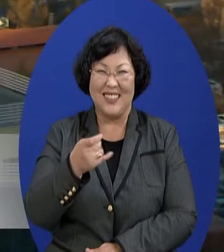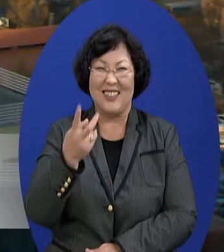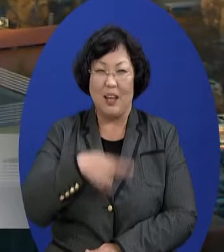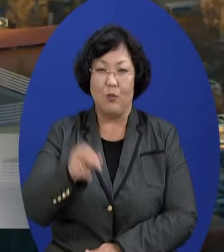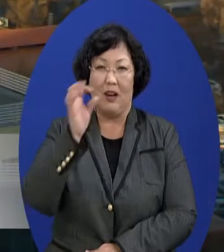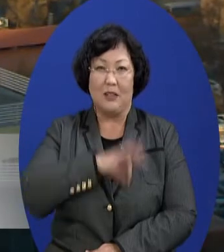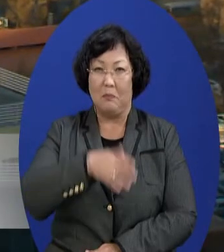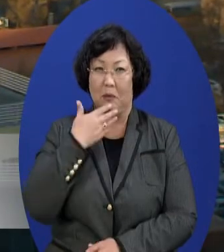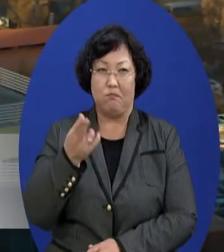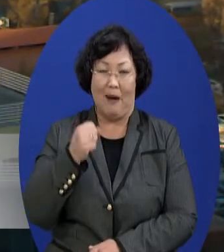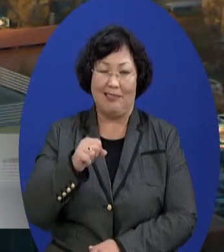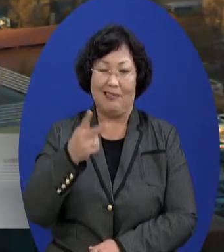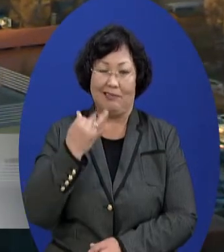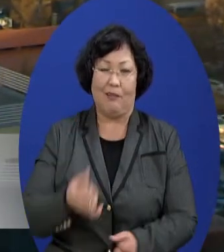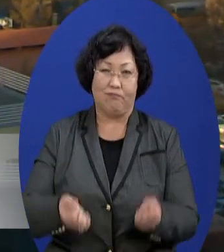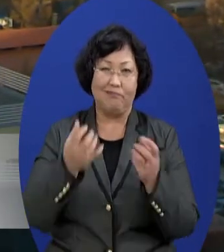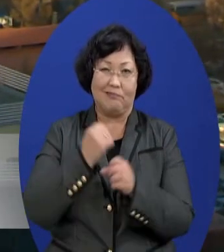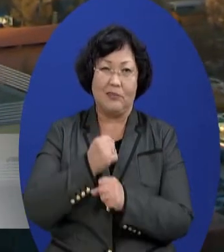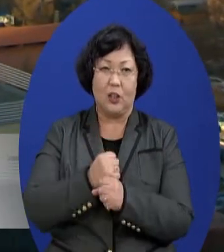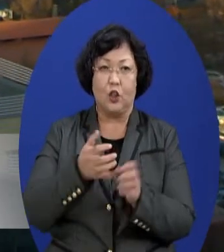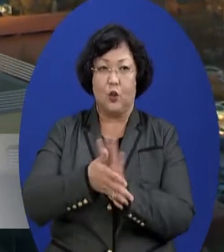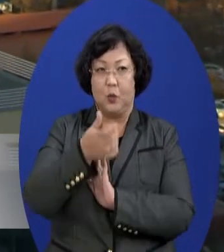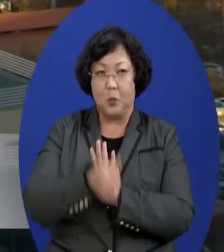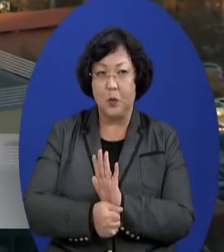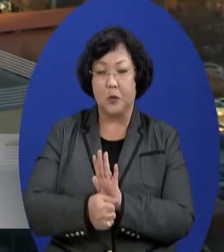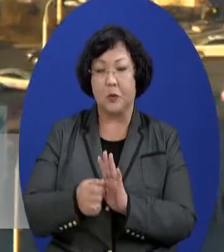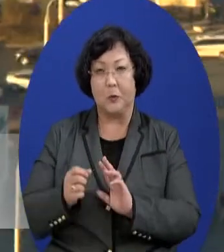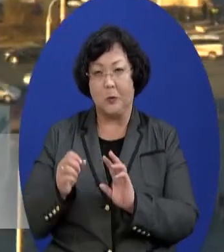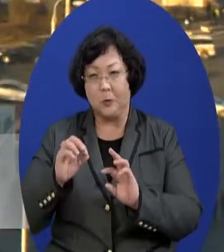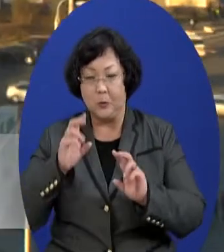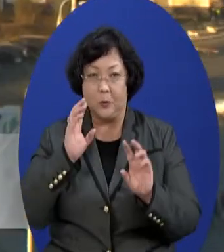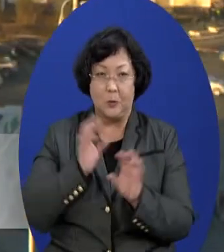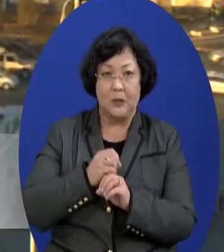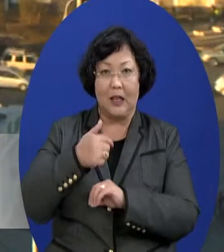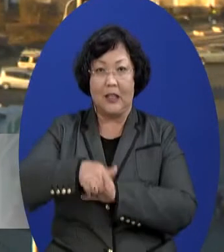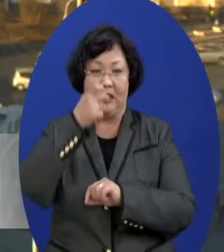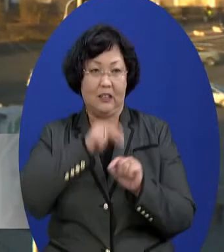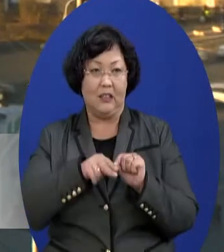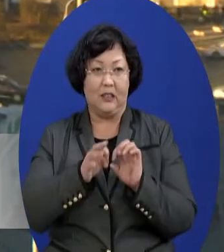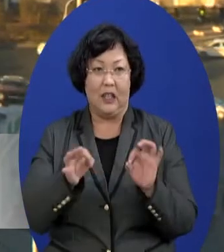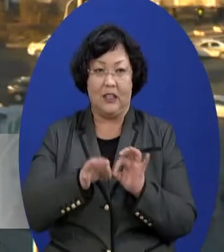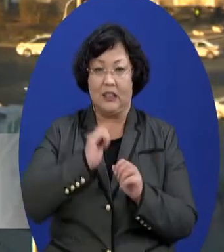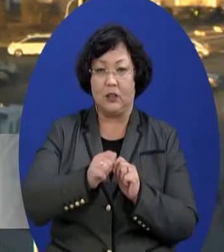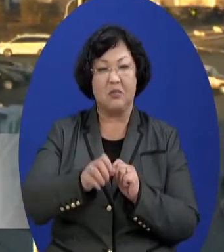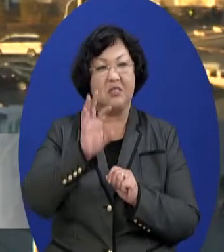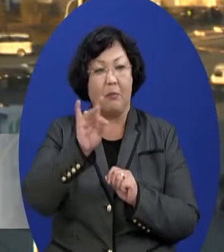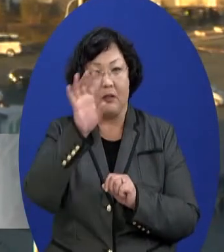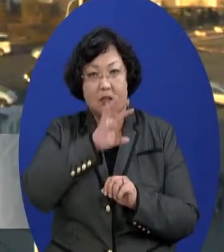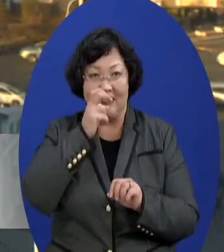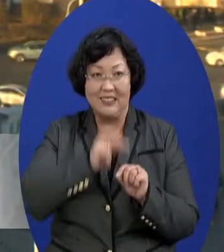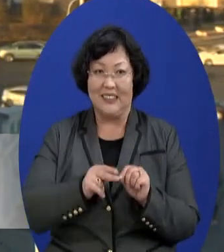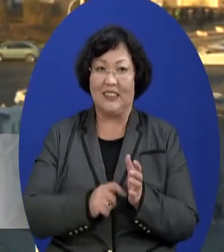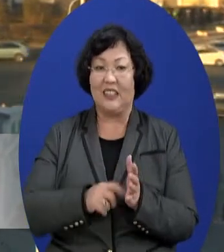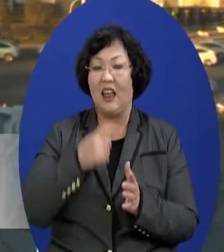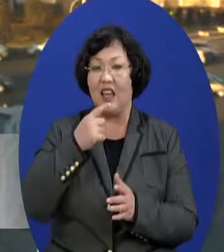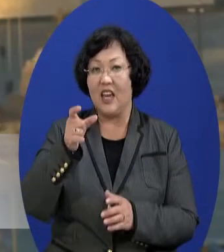төсвийн байгууллагуудын бүтцийн өөрчлөлтийг цаашид үргэлжлүүлж, төсвийн захиран зарцуулалтад хүндлэнгоос хяналт тавих хэрэгтэйг эдийн засгч зөвлөлөө. Эрүүл мэндийн